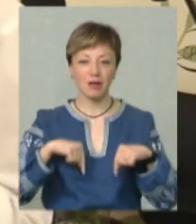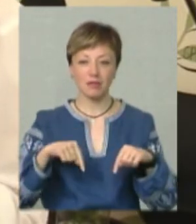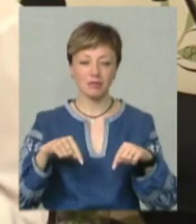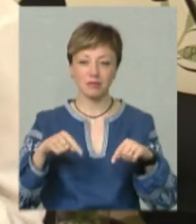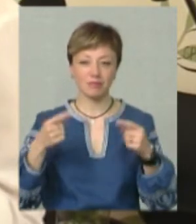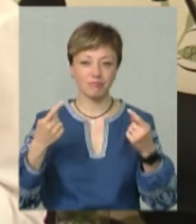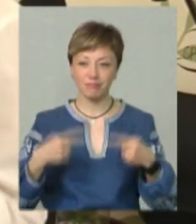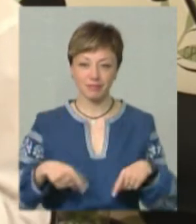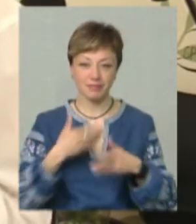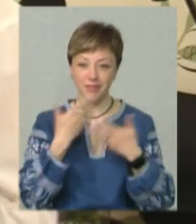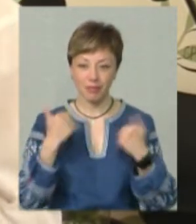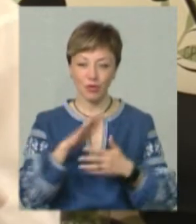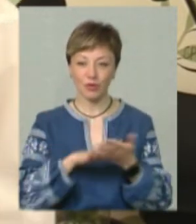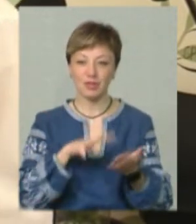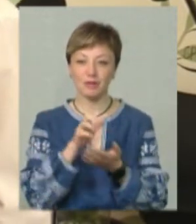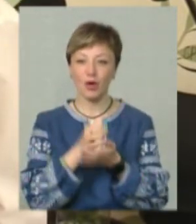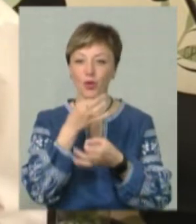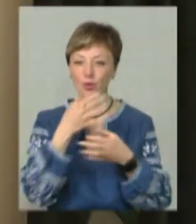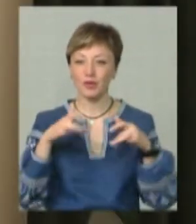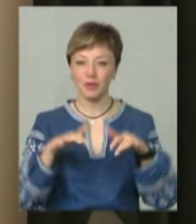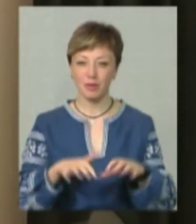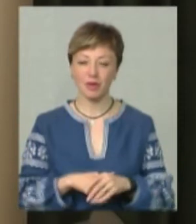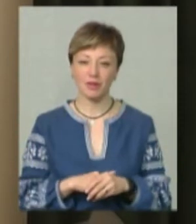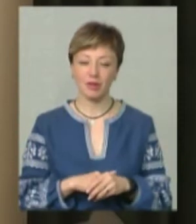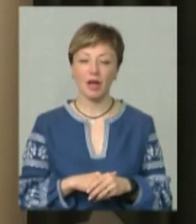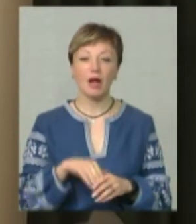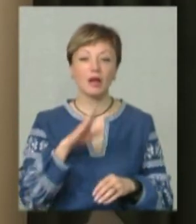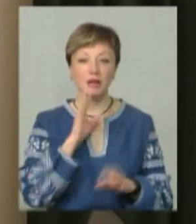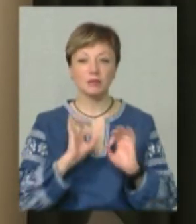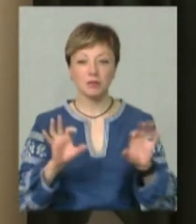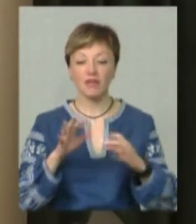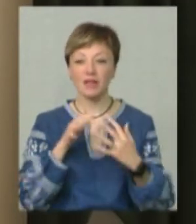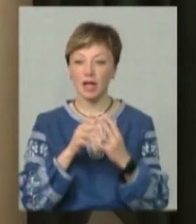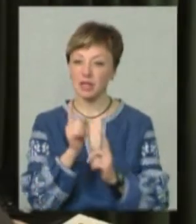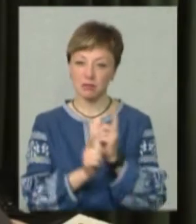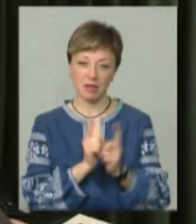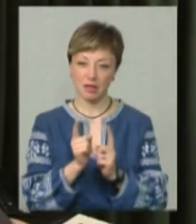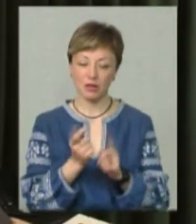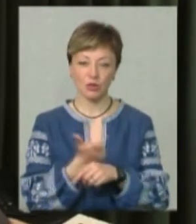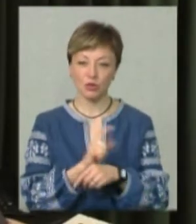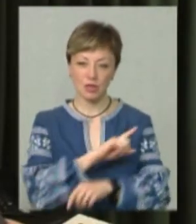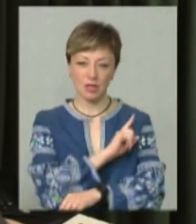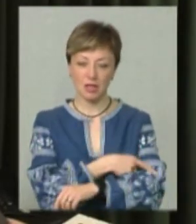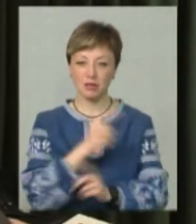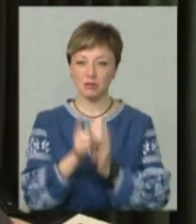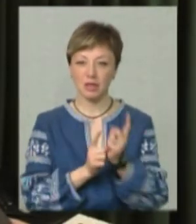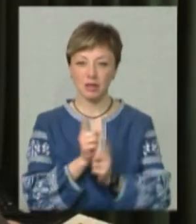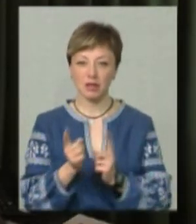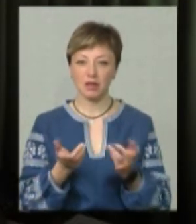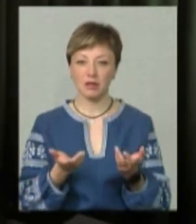відчай і продовжила займатися улюбленою справою. Олена говорить, війна змінила її. Дуже сильно змінила.